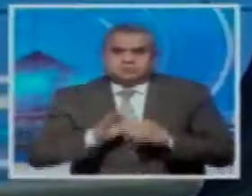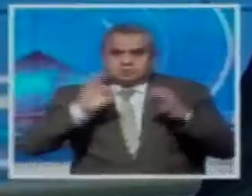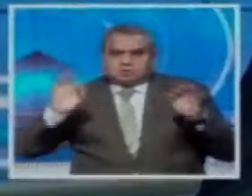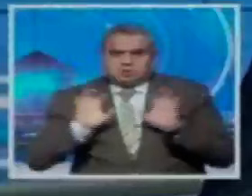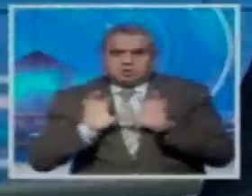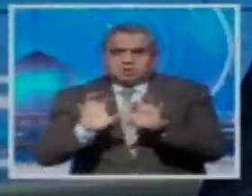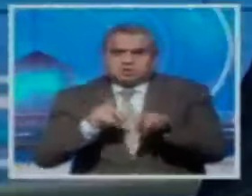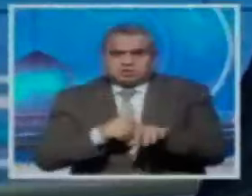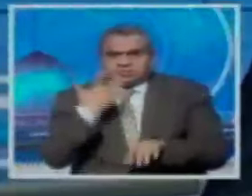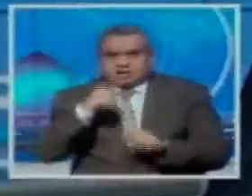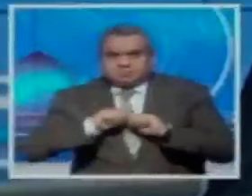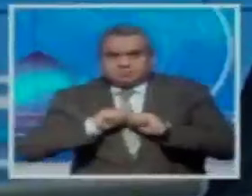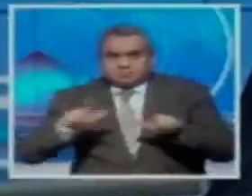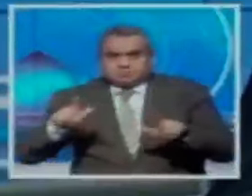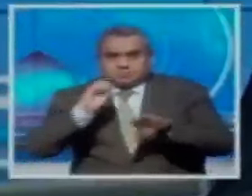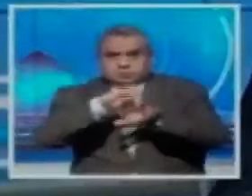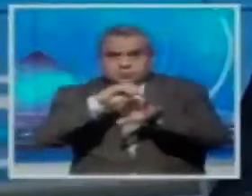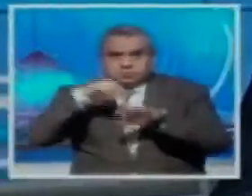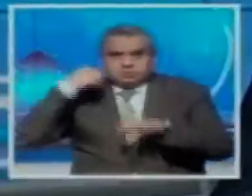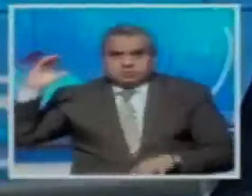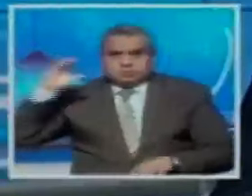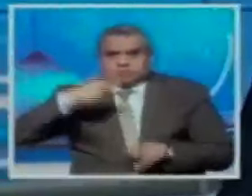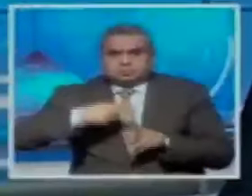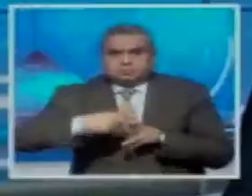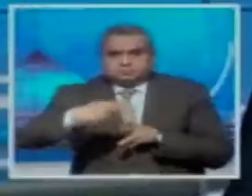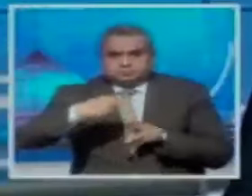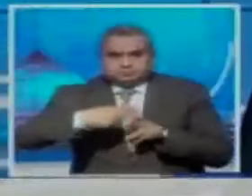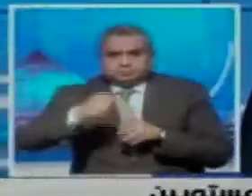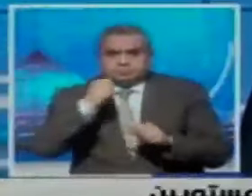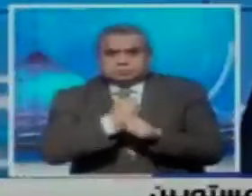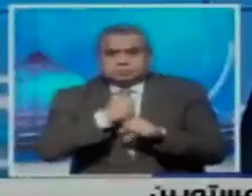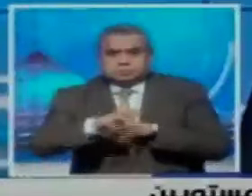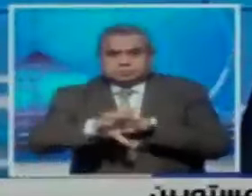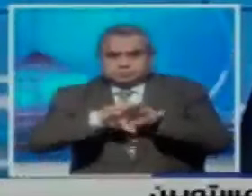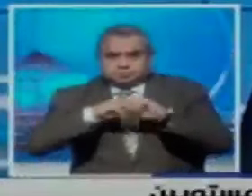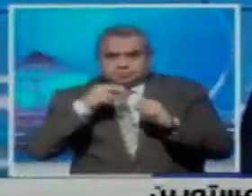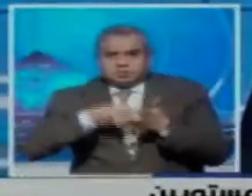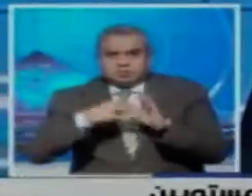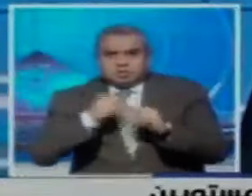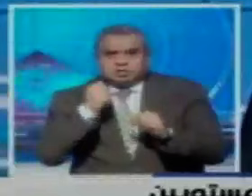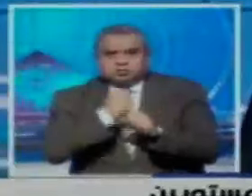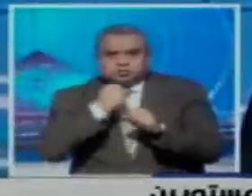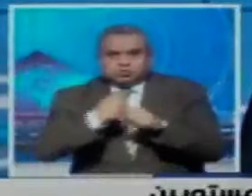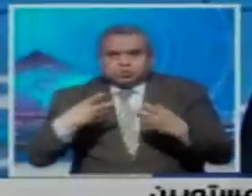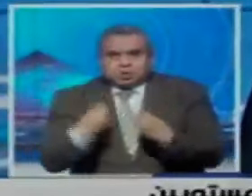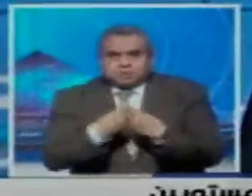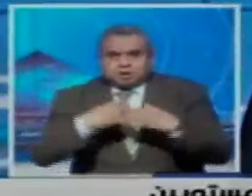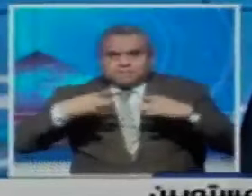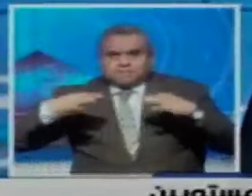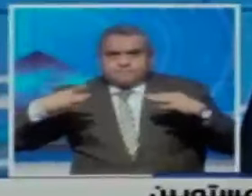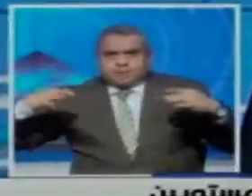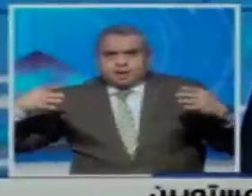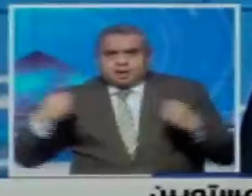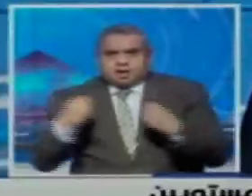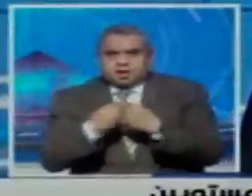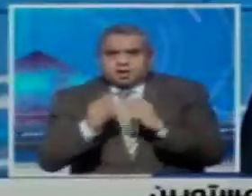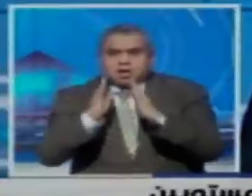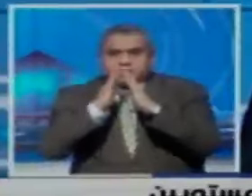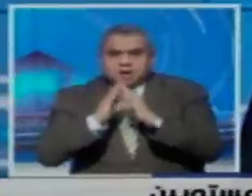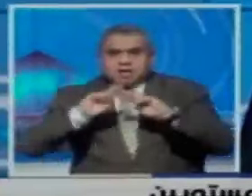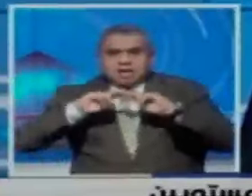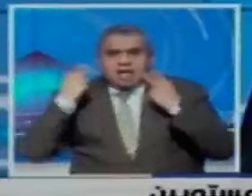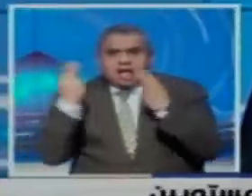تفاصيل النشر، أهلا بكم. وجه الرئيس عبد الفتاح السيسي بمواصلة العمل على تعزيز نشاط الموانئ المصرية على المستويين